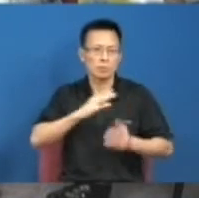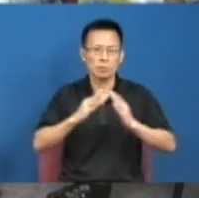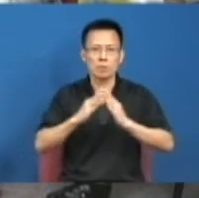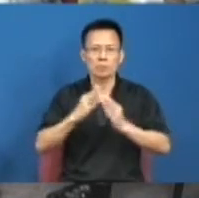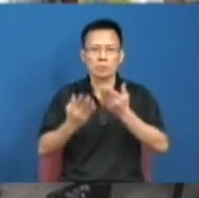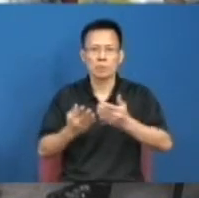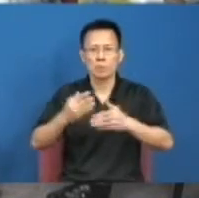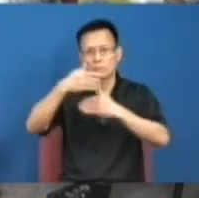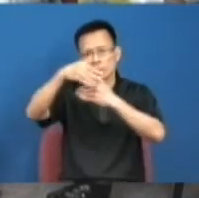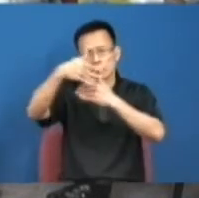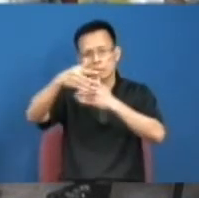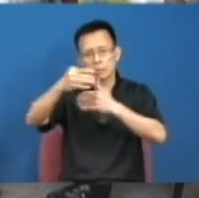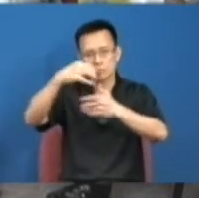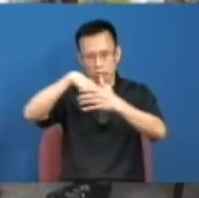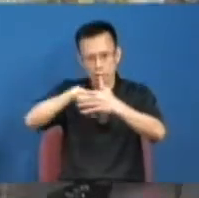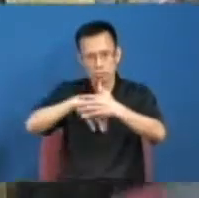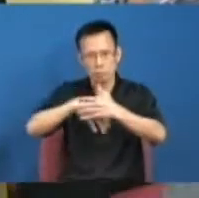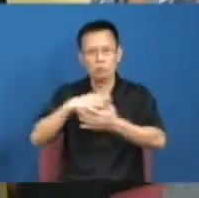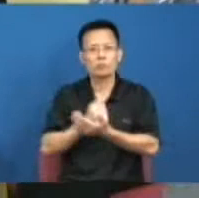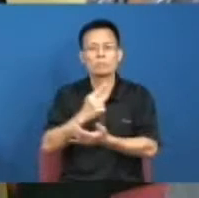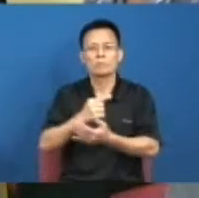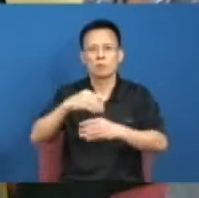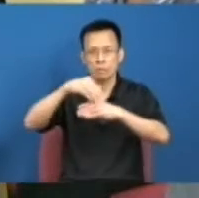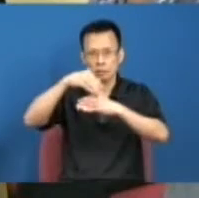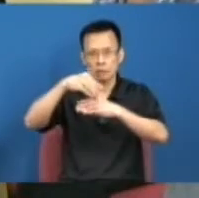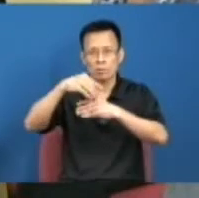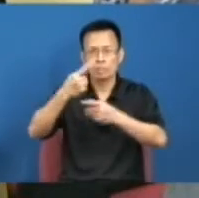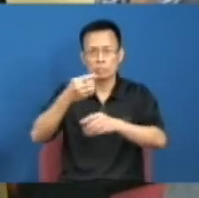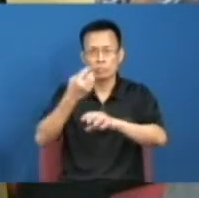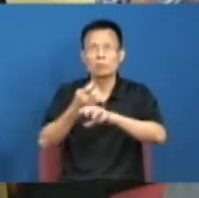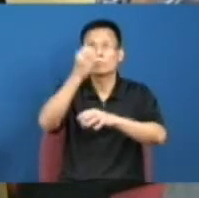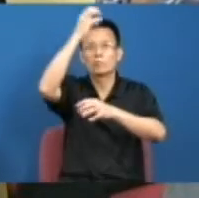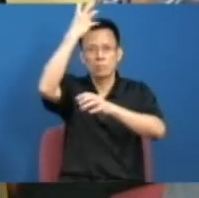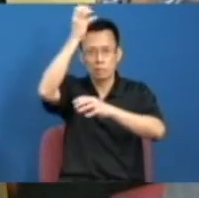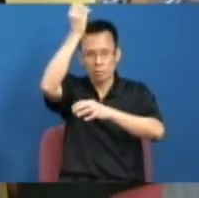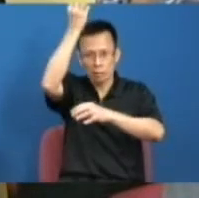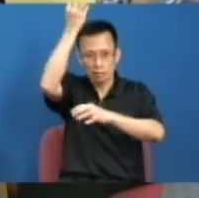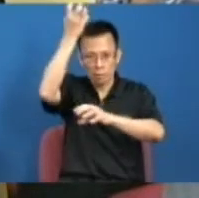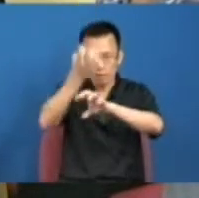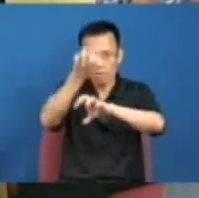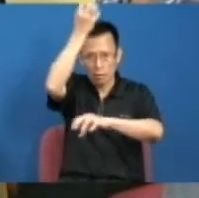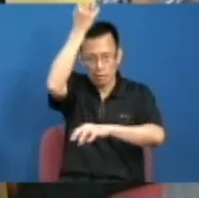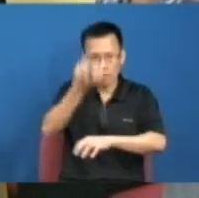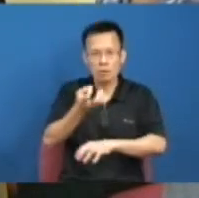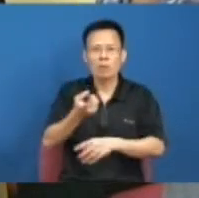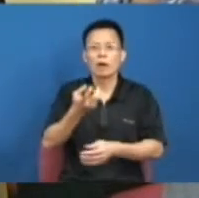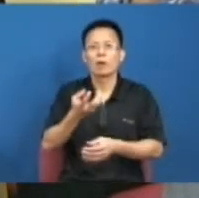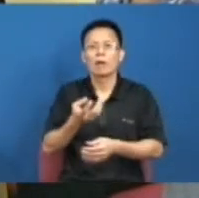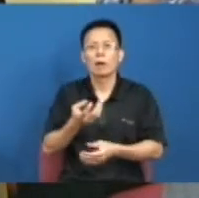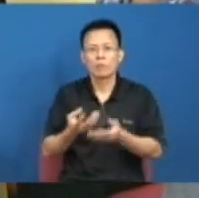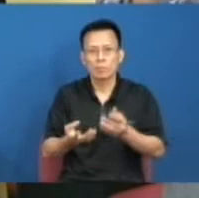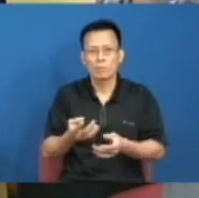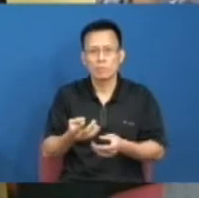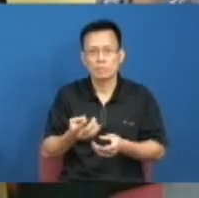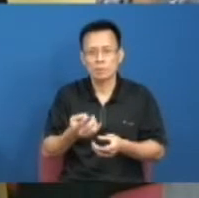邊啦，即係外入邊啊，當然致命危險啦，隨時跌石屎落嚟。但你話外面未必關到自己嘅單位事，其實都會構成大家一個危